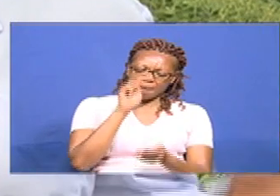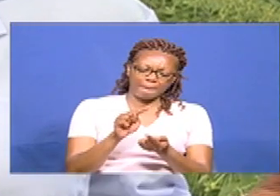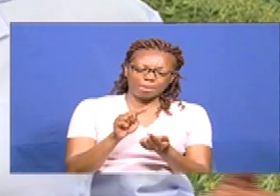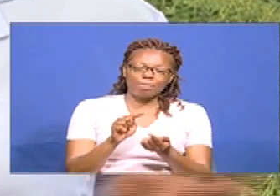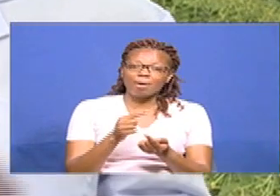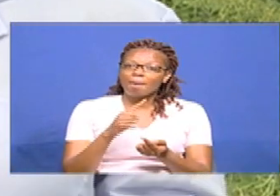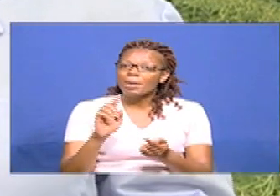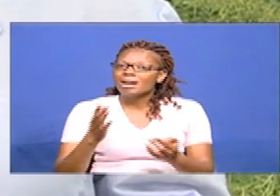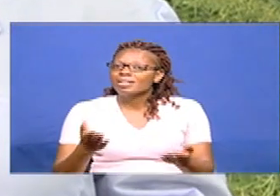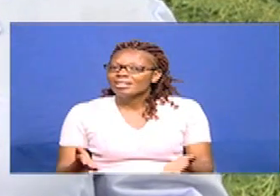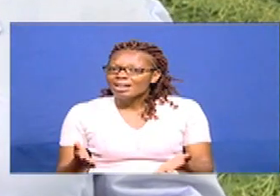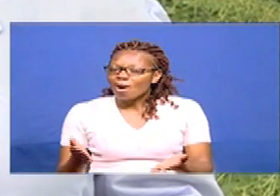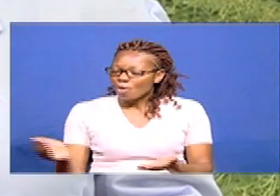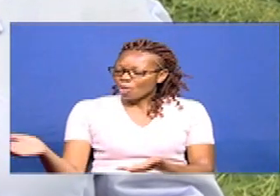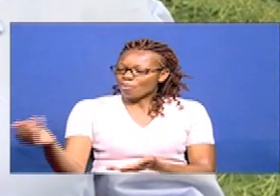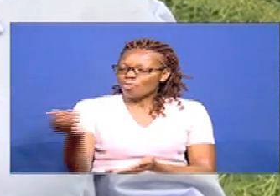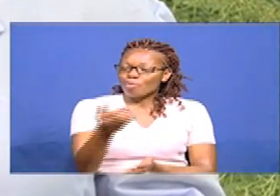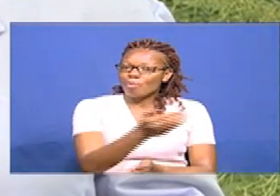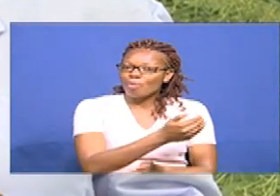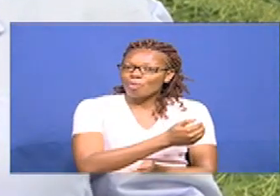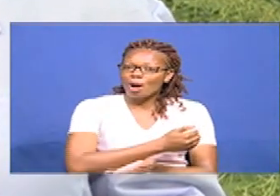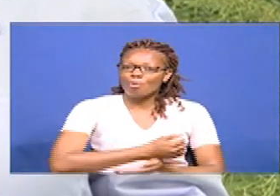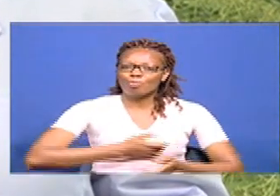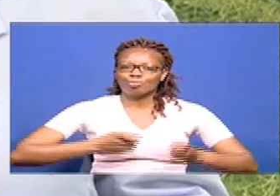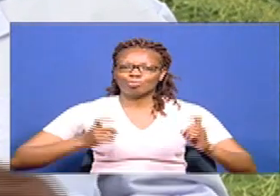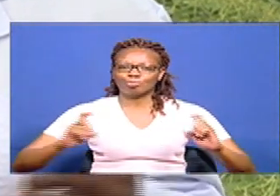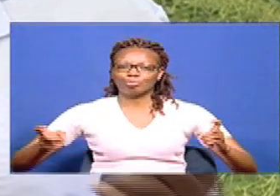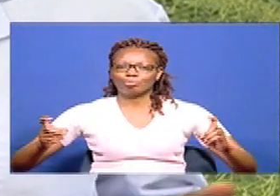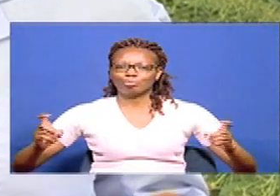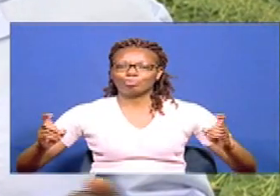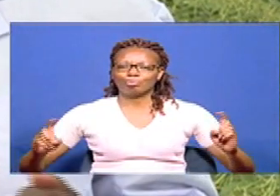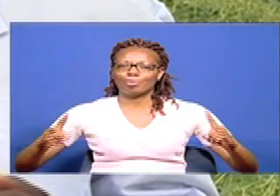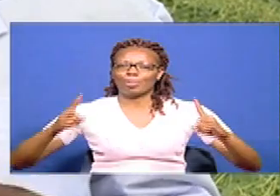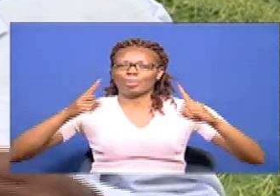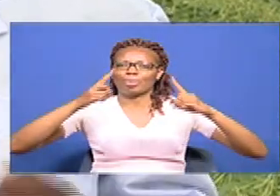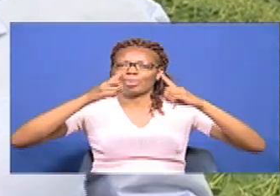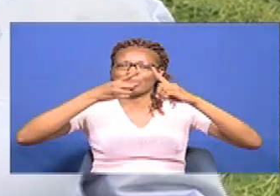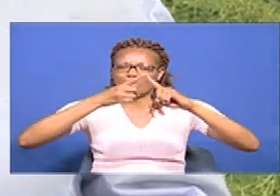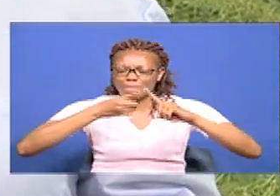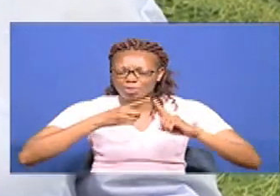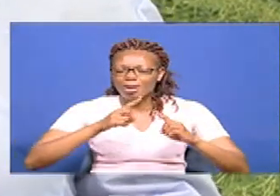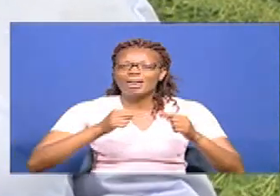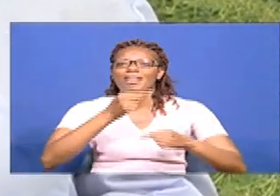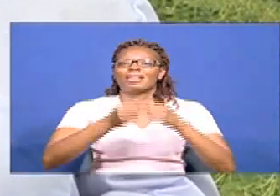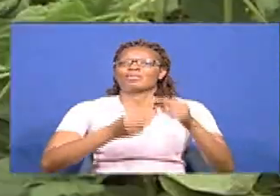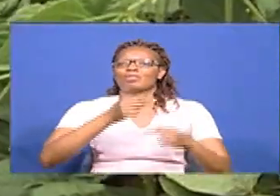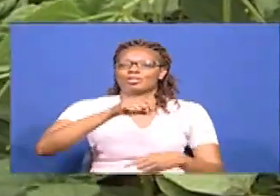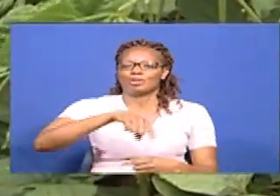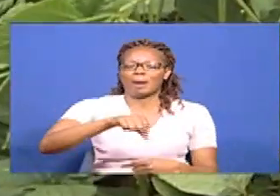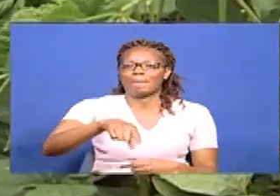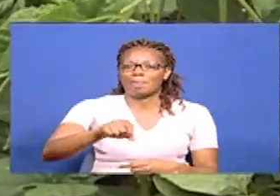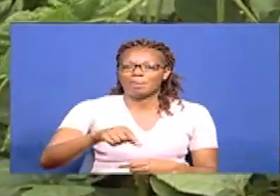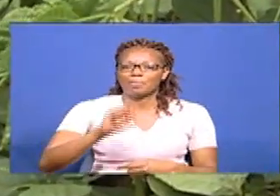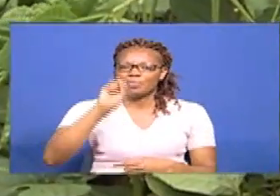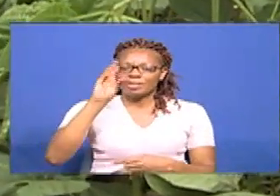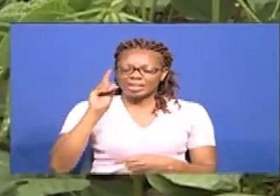tumeweza kufanya experiment nao na wameweza kuchagua zile zinawafaa huko na tayari wanaendelea na kupanda. Kwa